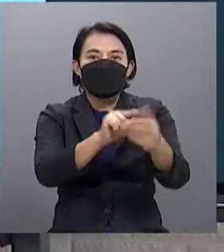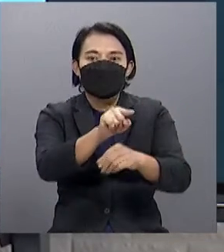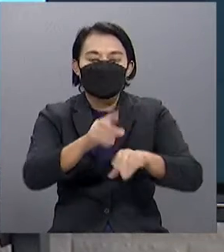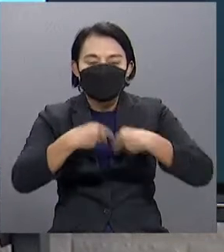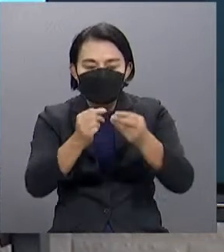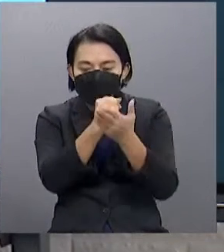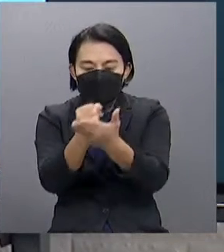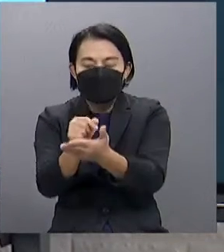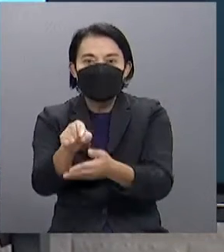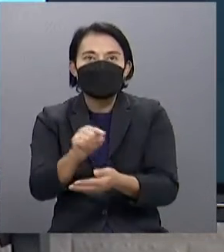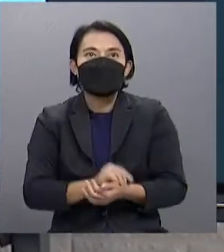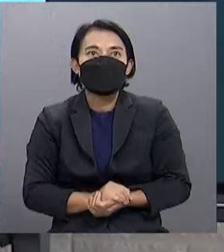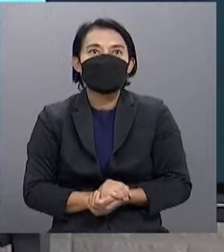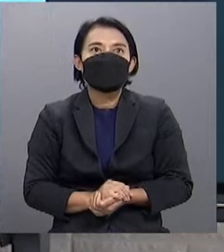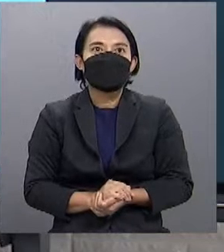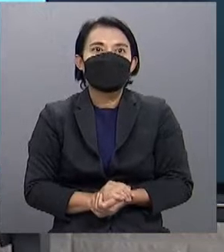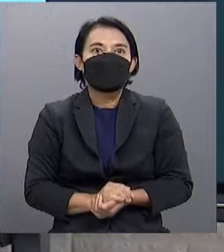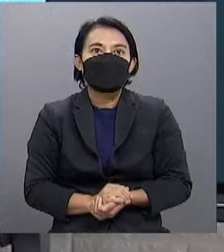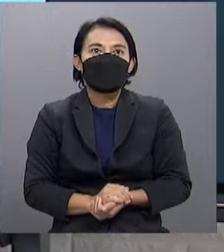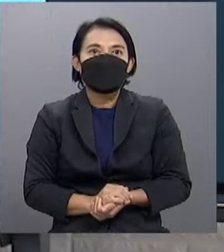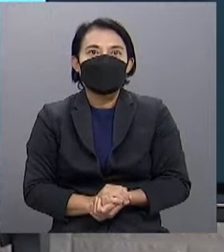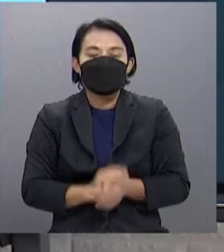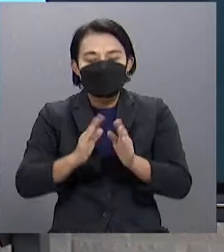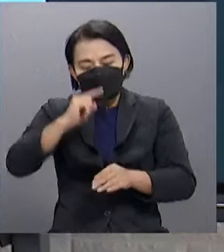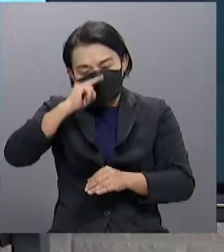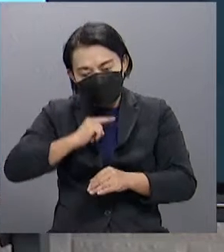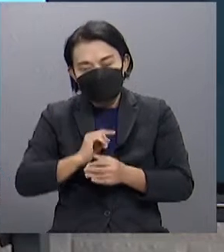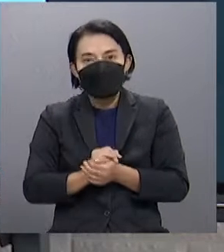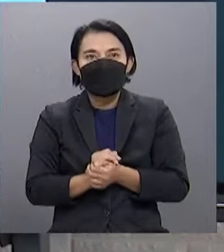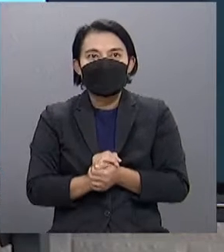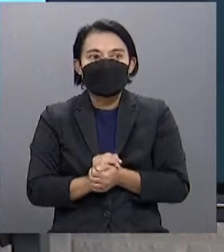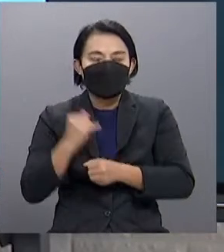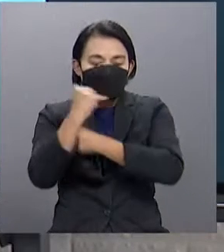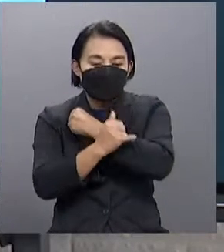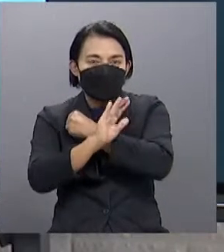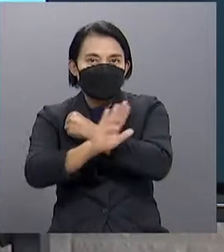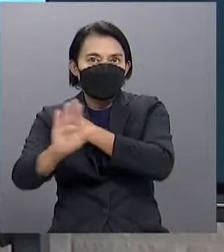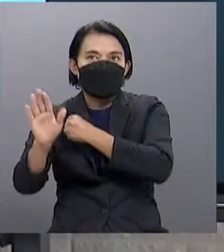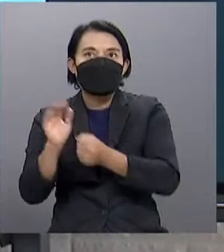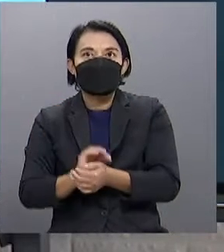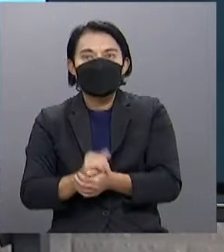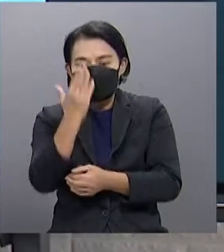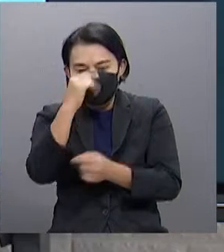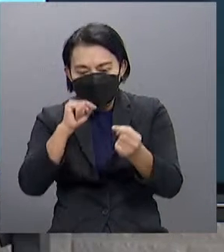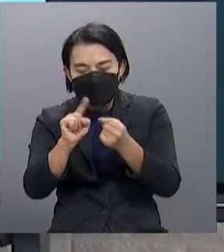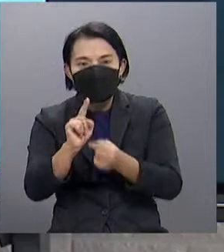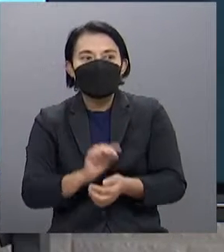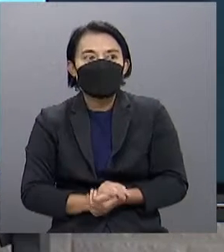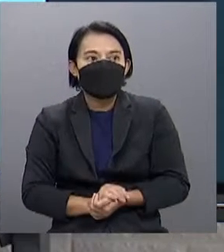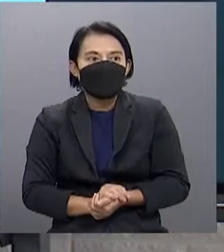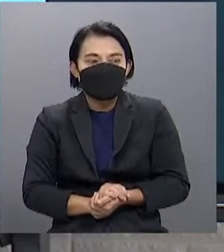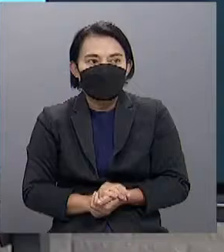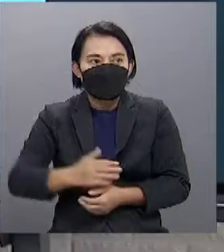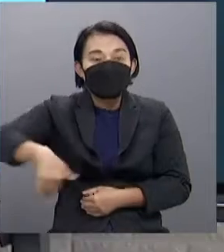เพื่อนแรงงานทั้งแรงงานคนใครแล้วก็แรงงานเพื่อนบ้านนะครับเพราะพี่โก้มองว่านาทีนี้เราทุกคนต่างเป็นส่วนหนึ่งในสังคม